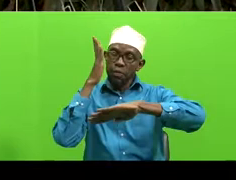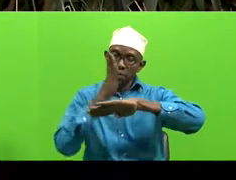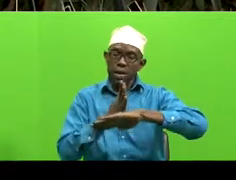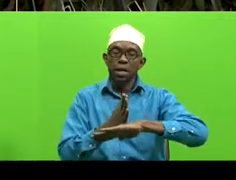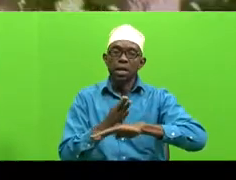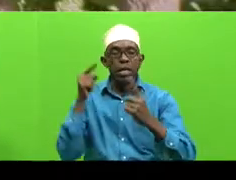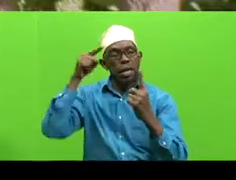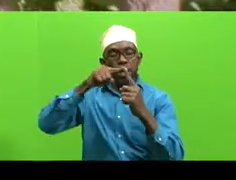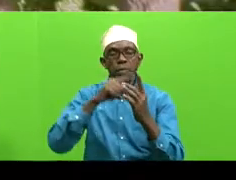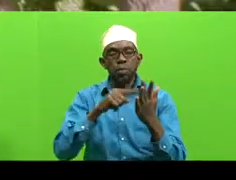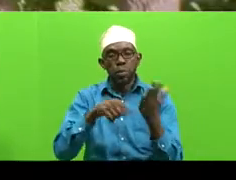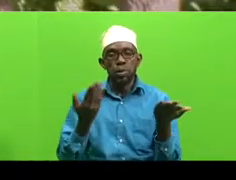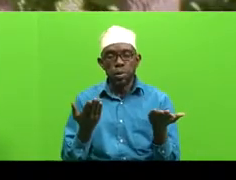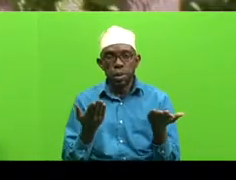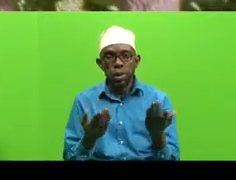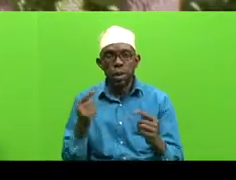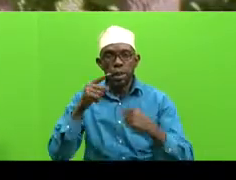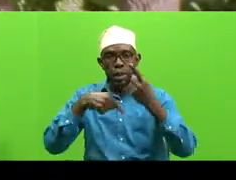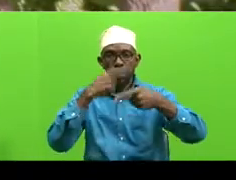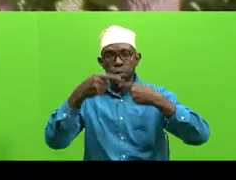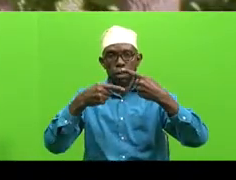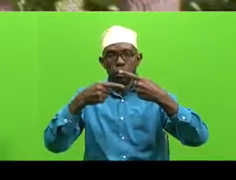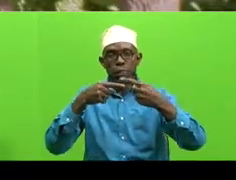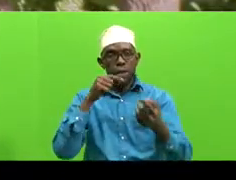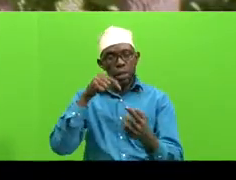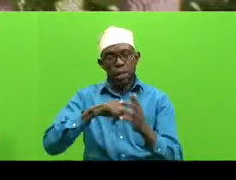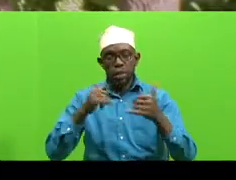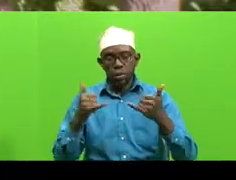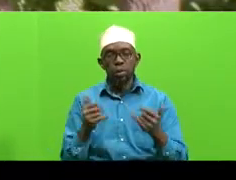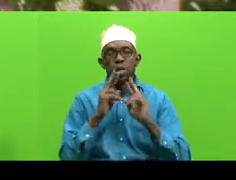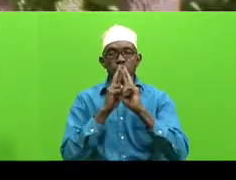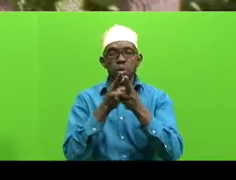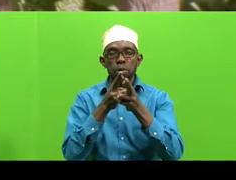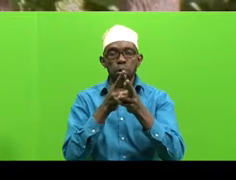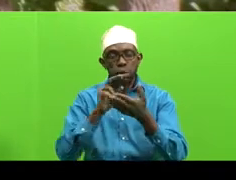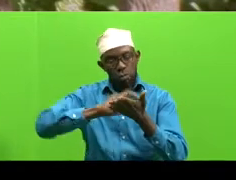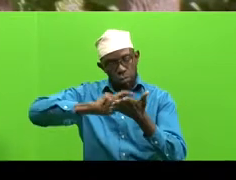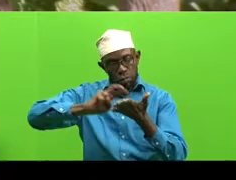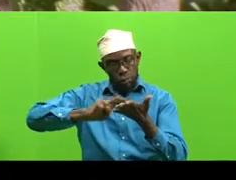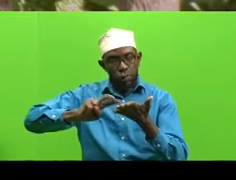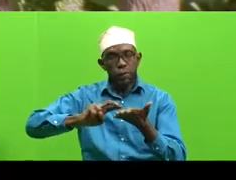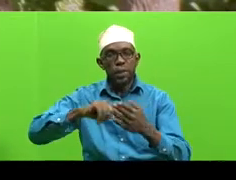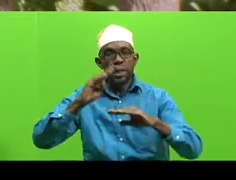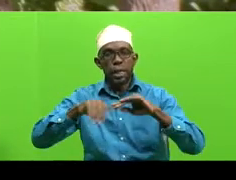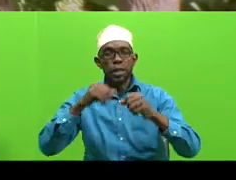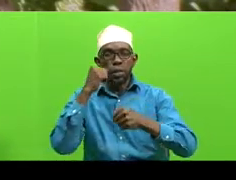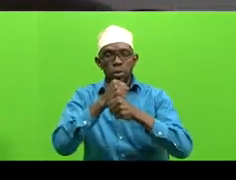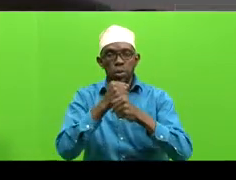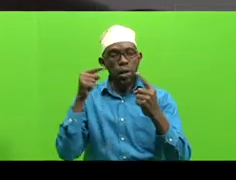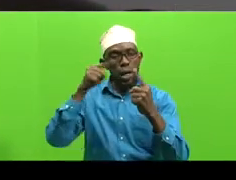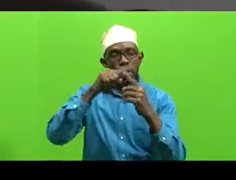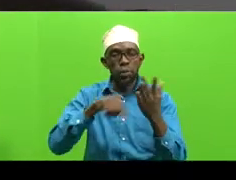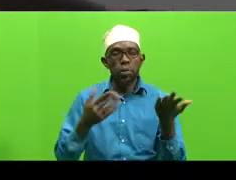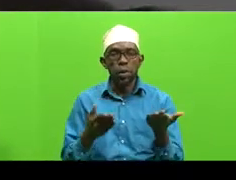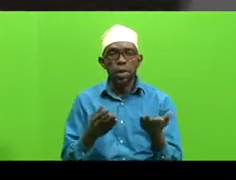ama lengo fulani. Kwa hivyo inapofikia kwamba habari hizo ama taarifa hizo zimefikia msomaji, basi wanakuwa wametekeleza lengo lao.